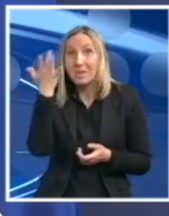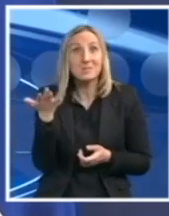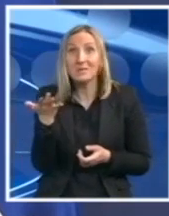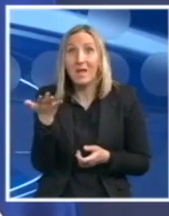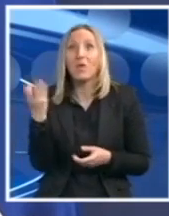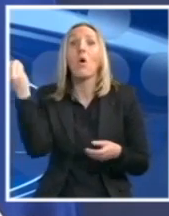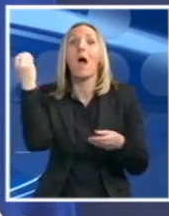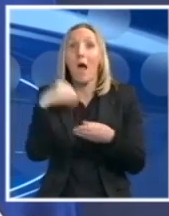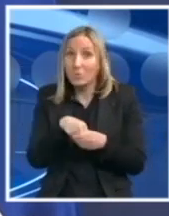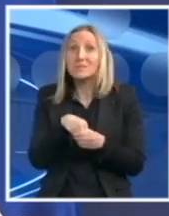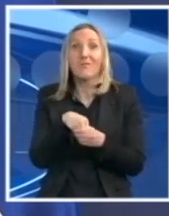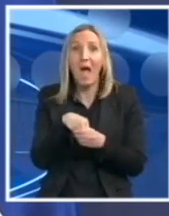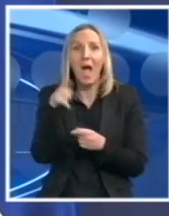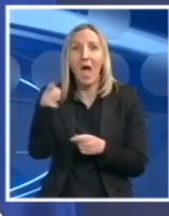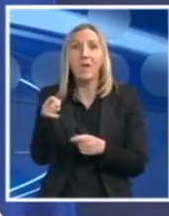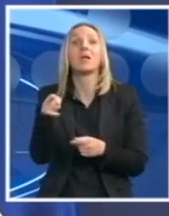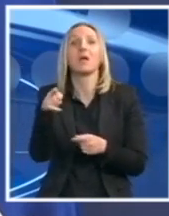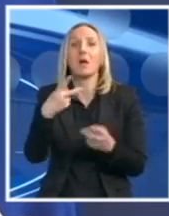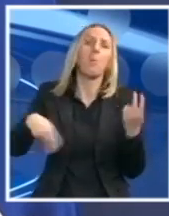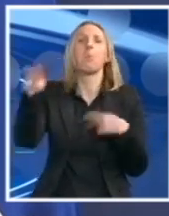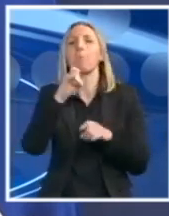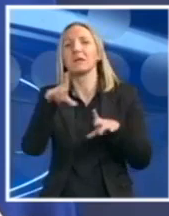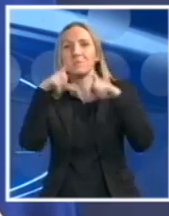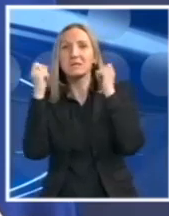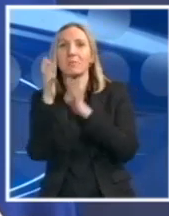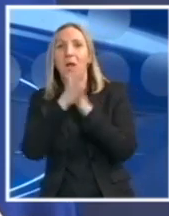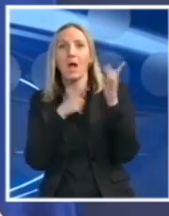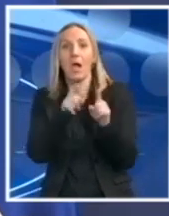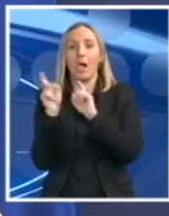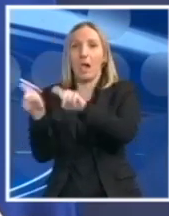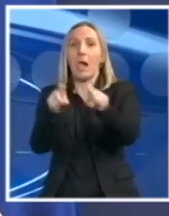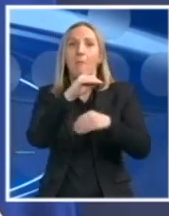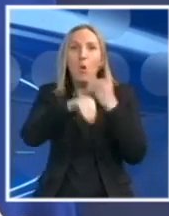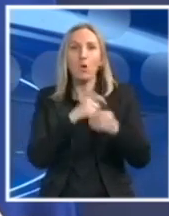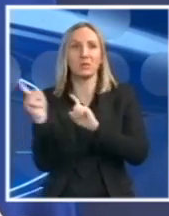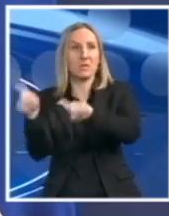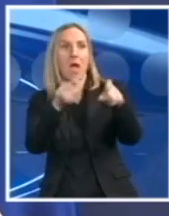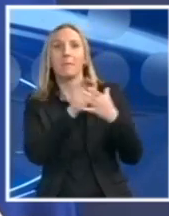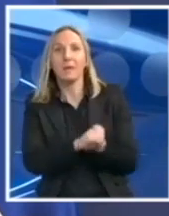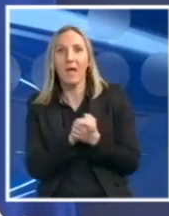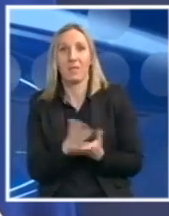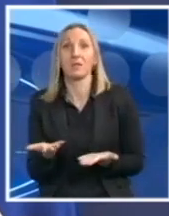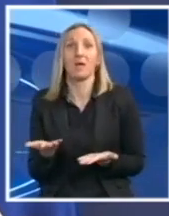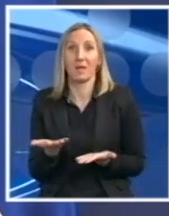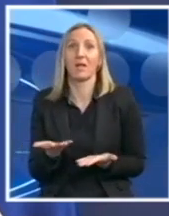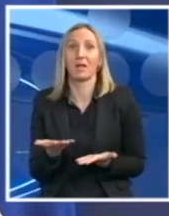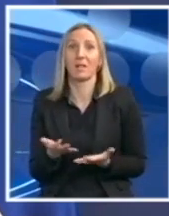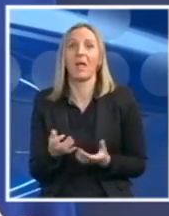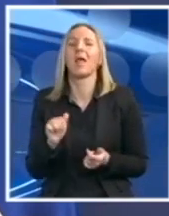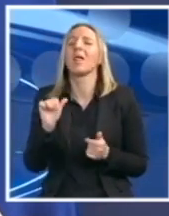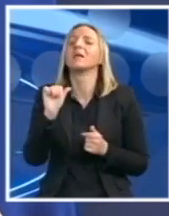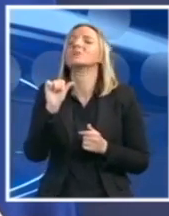su to uradile i prenele infekciju na svoje najbliže. Tako da, u stvari, najispravniji